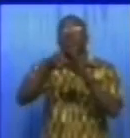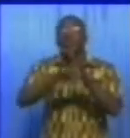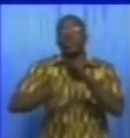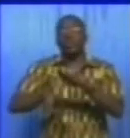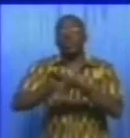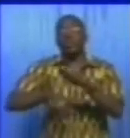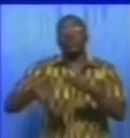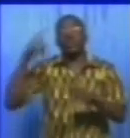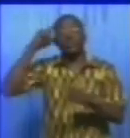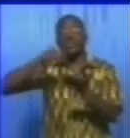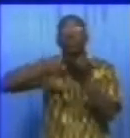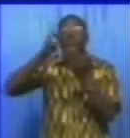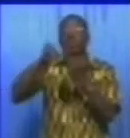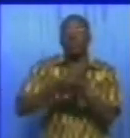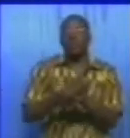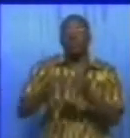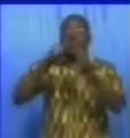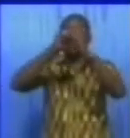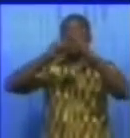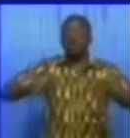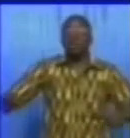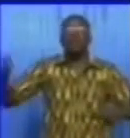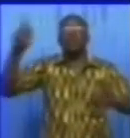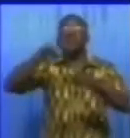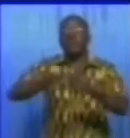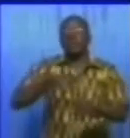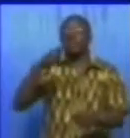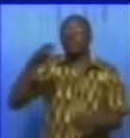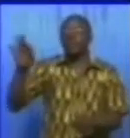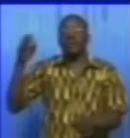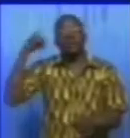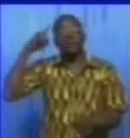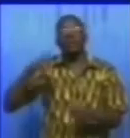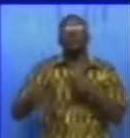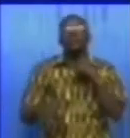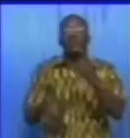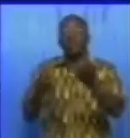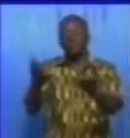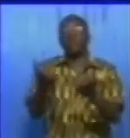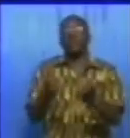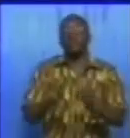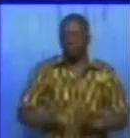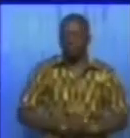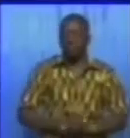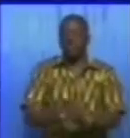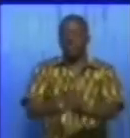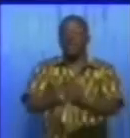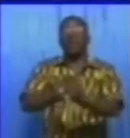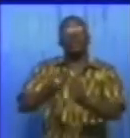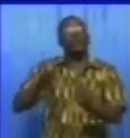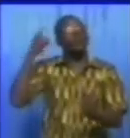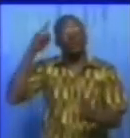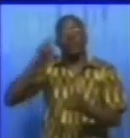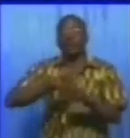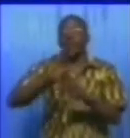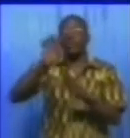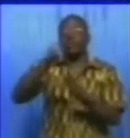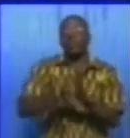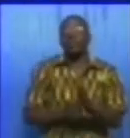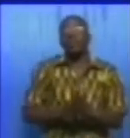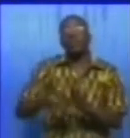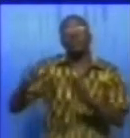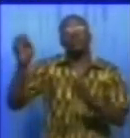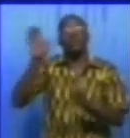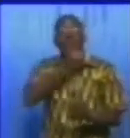programme. À cet atelier, les partenaires du Burkina ont encore réaffirmé leur volonté d'accompagner ce volet de formation du